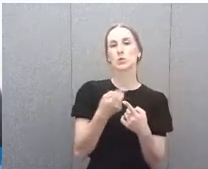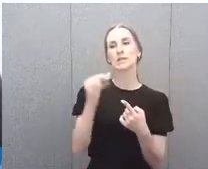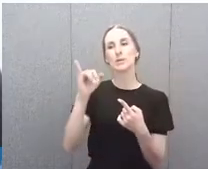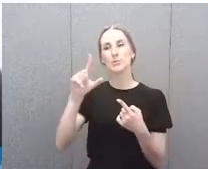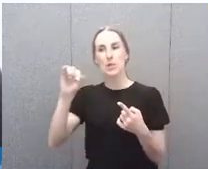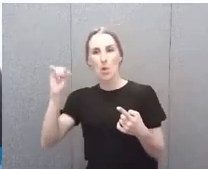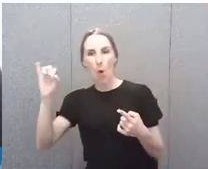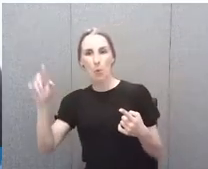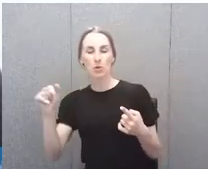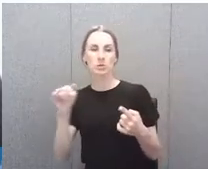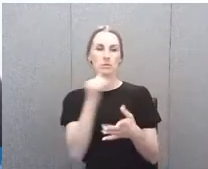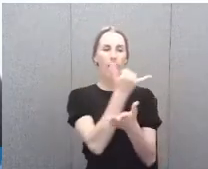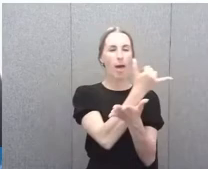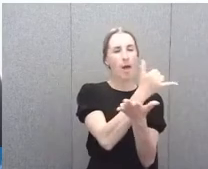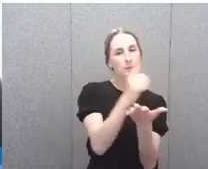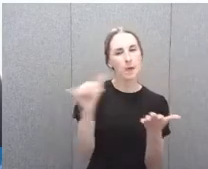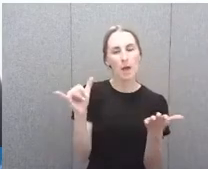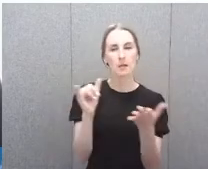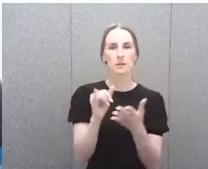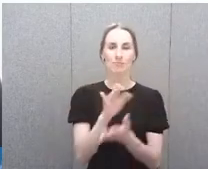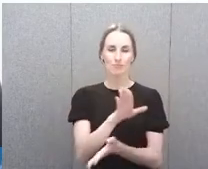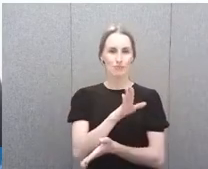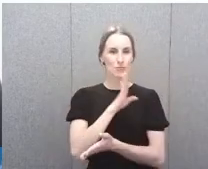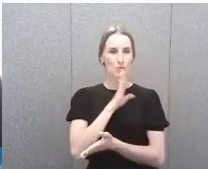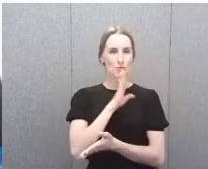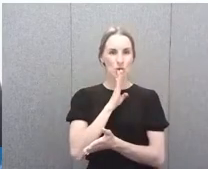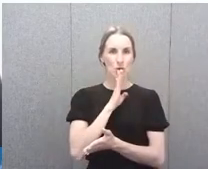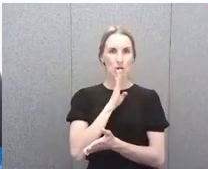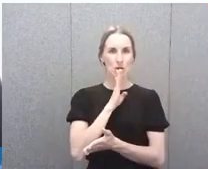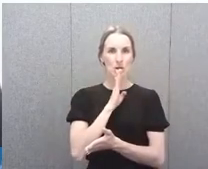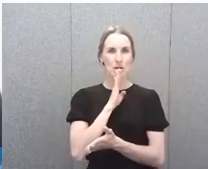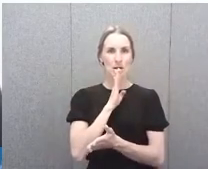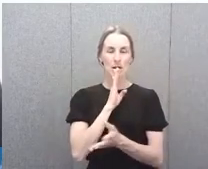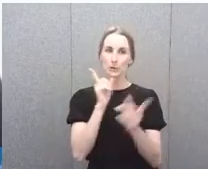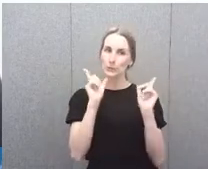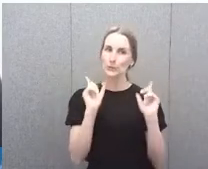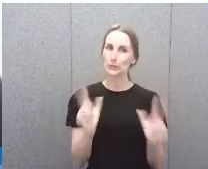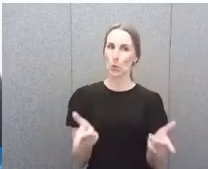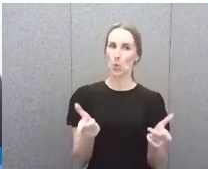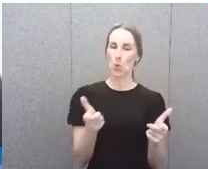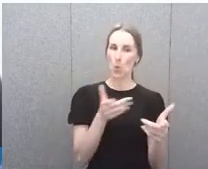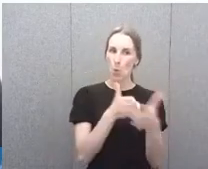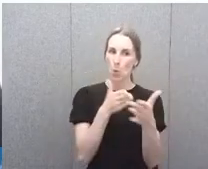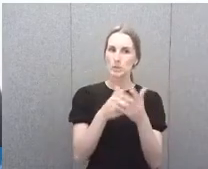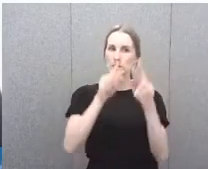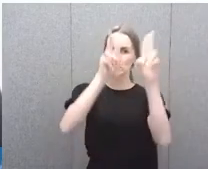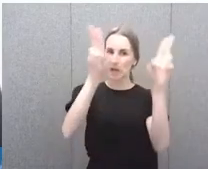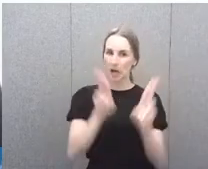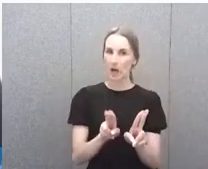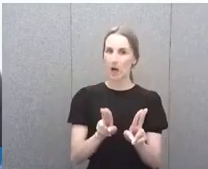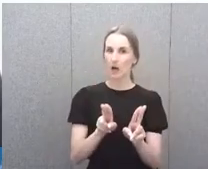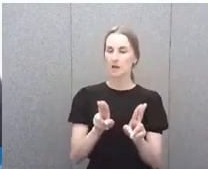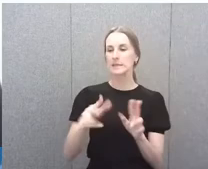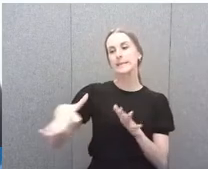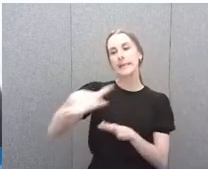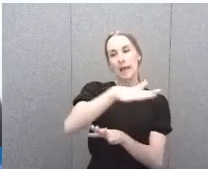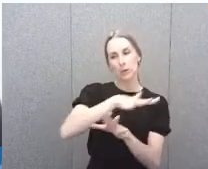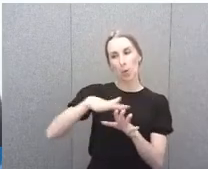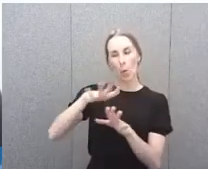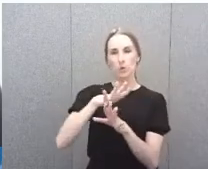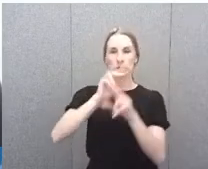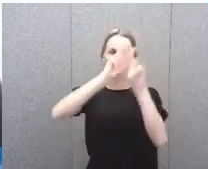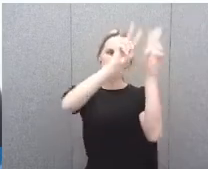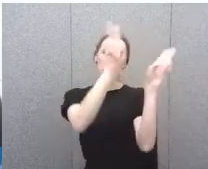занимаются политикой. Это самые опытные эксперты, дипломаты и политики. И это те женщины, которые реально обуславливают